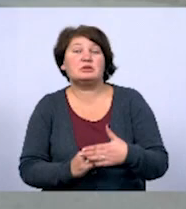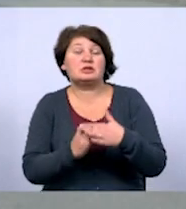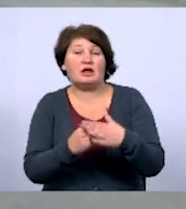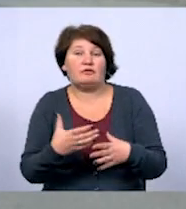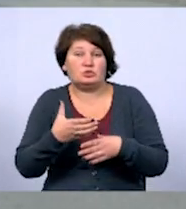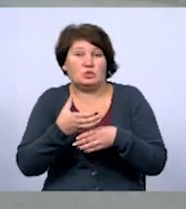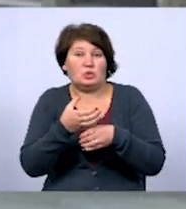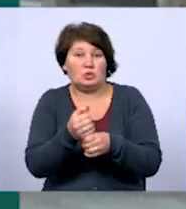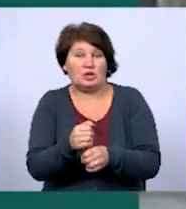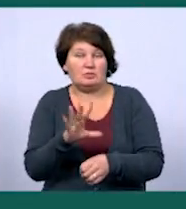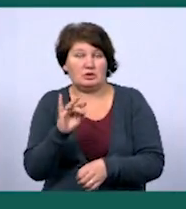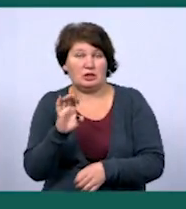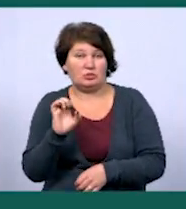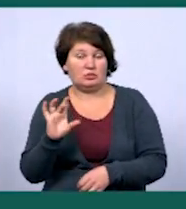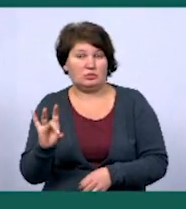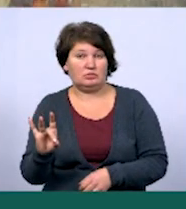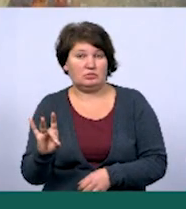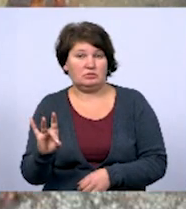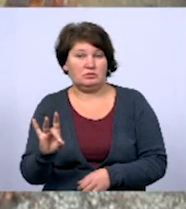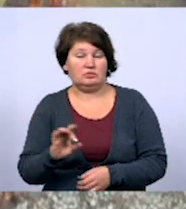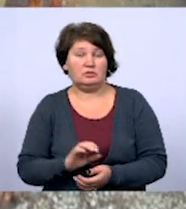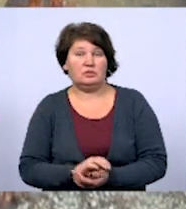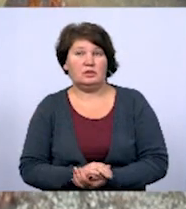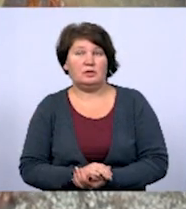скорочуються адміністратори.